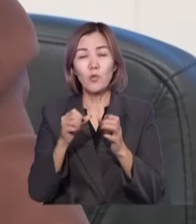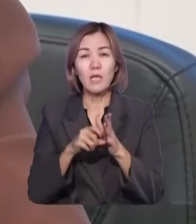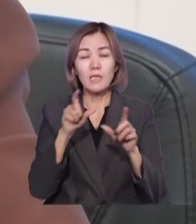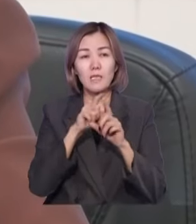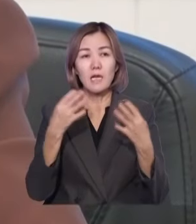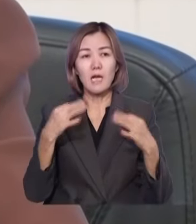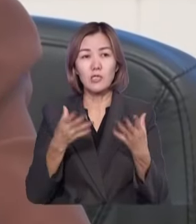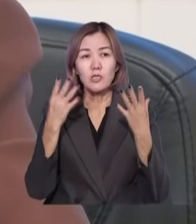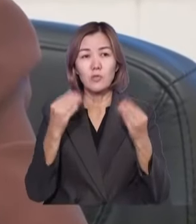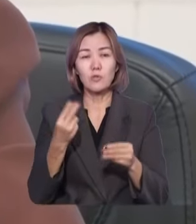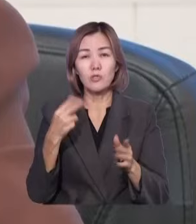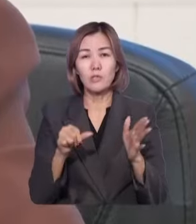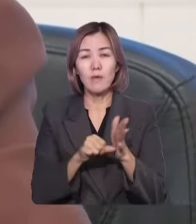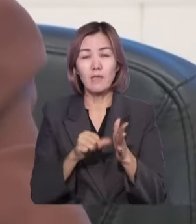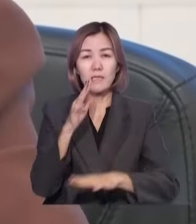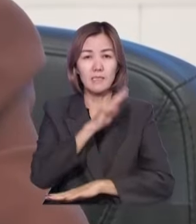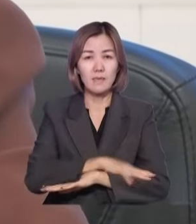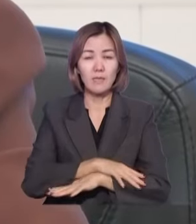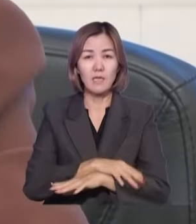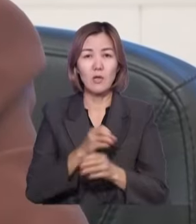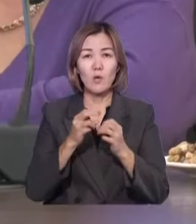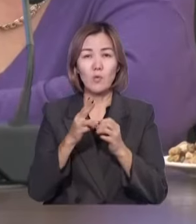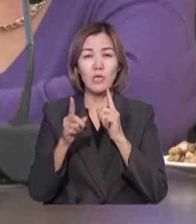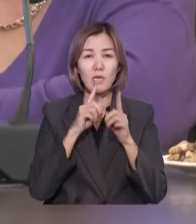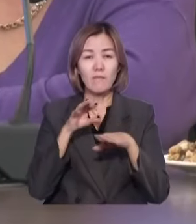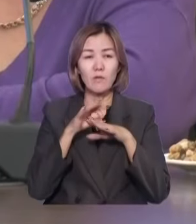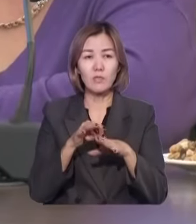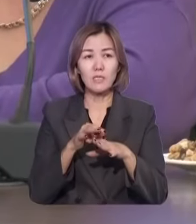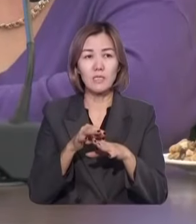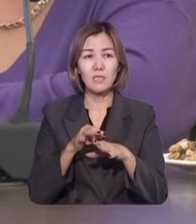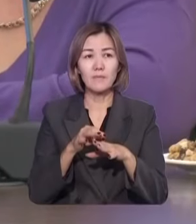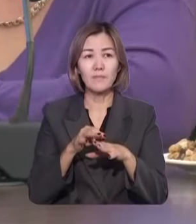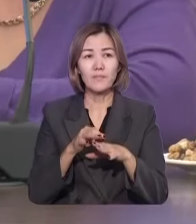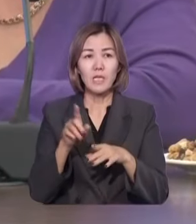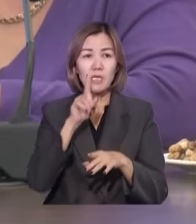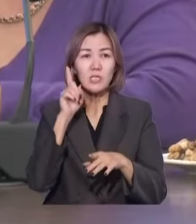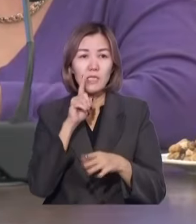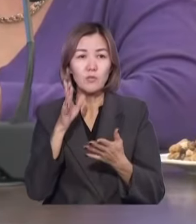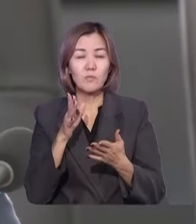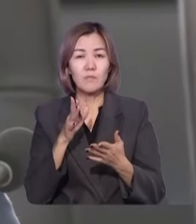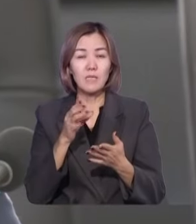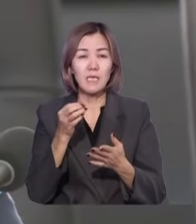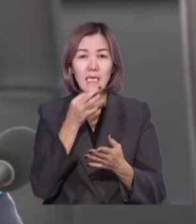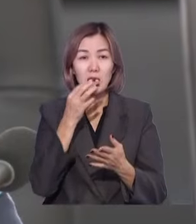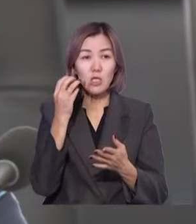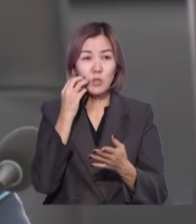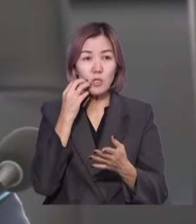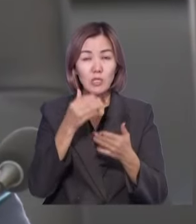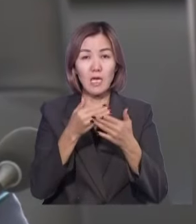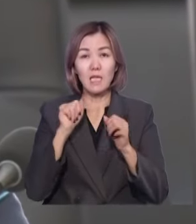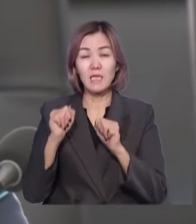есік күнін, 26 семинар тренинг, 12 конференция өткізіпті. Басым бөлігінде жас өспірімдерге ерте жүктіліктің алдын